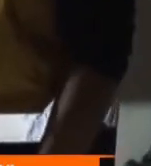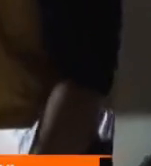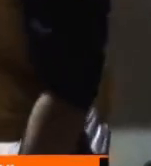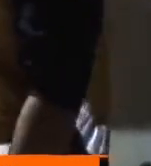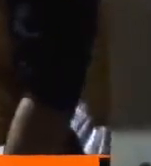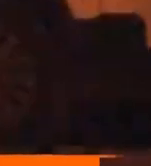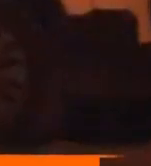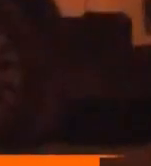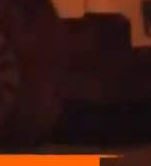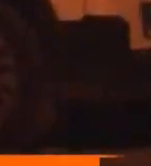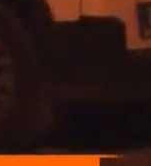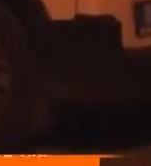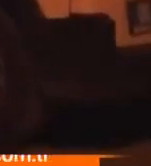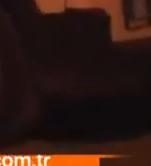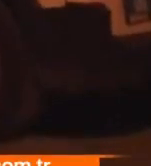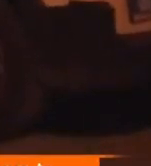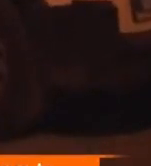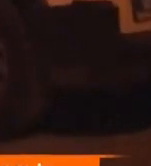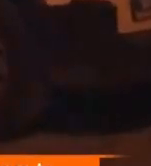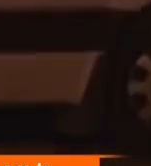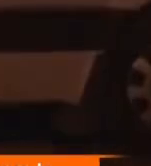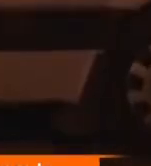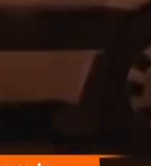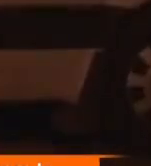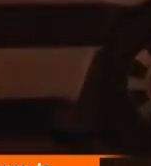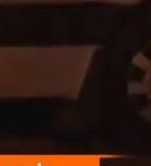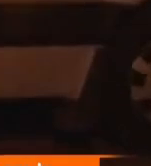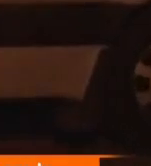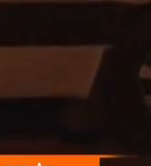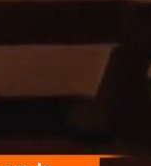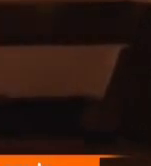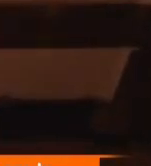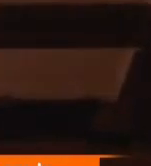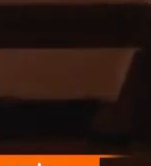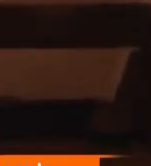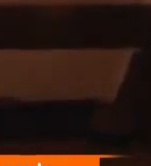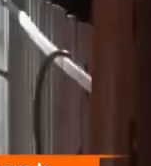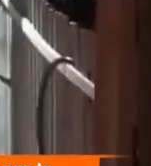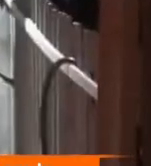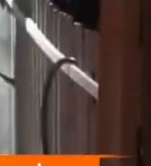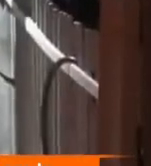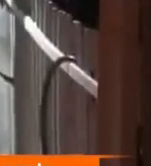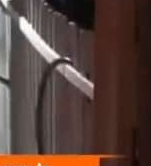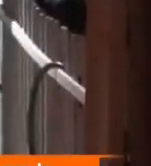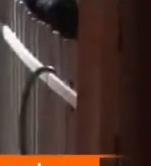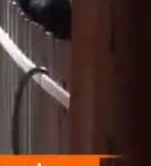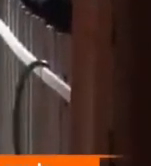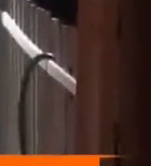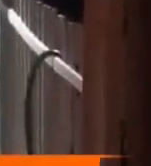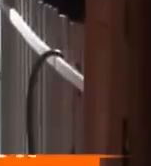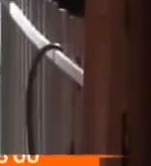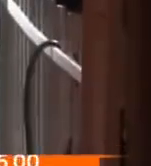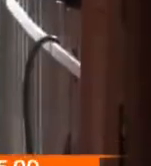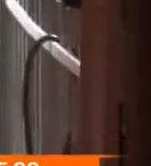Ankara'da akıl almaz olay. 13 yaşındaki 3 arkadaşın bilgisayar oyunuyla başlayan kavgası ölümle sonuçlandı. Kan donduran olayın